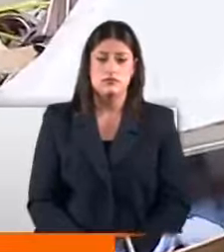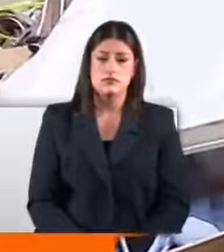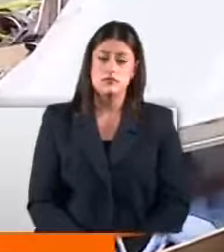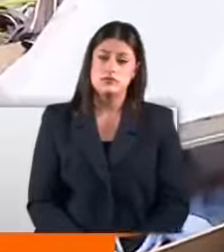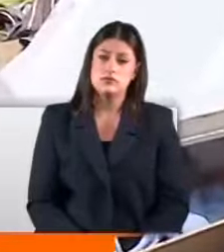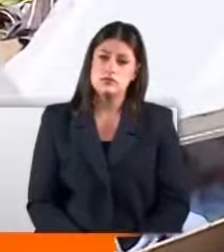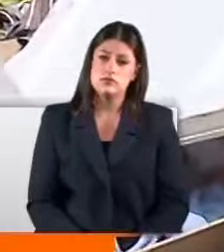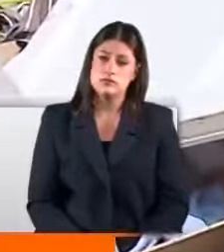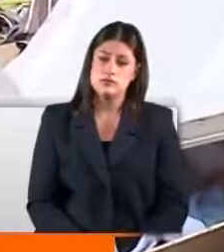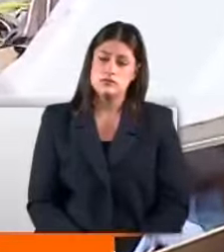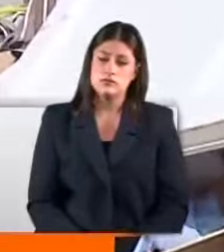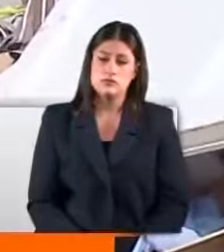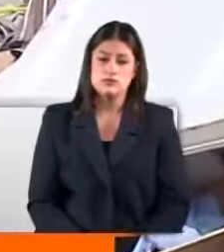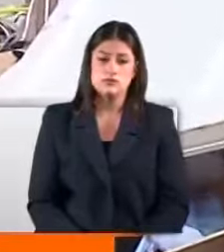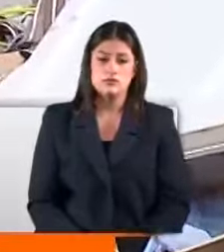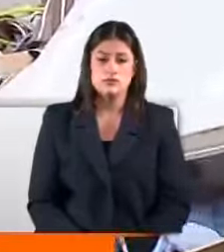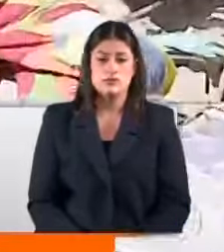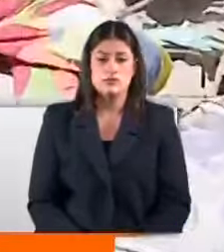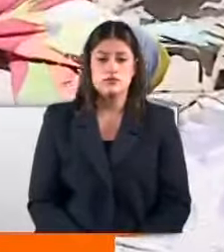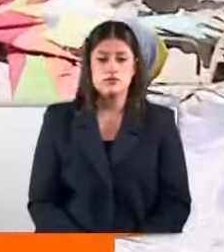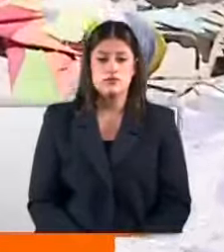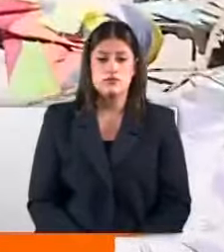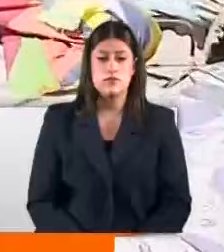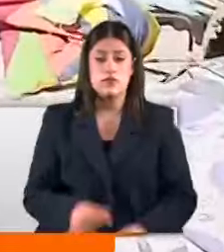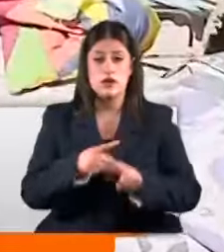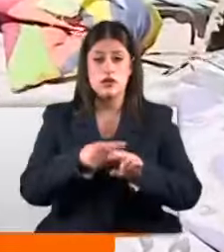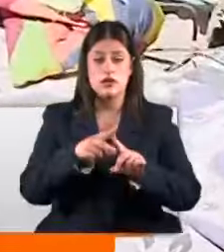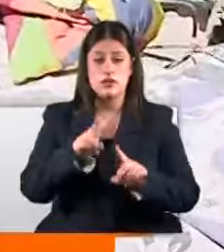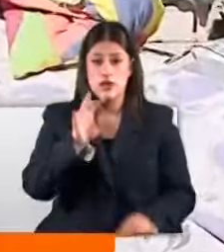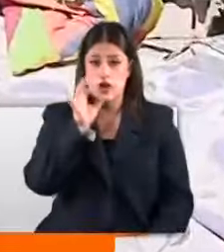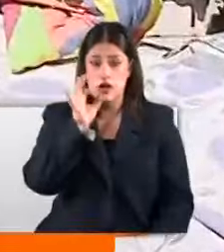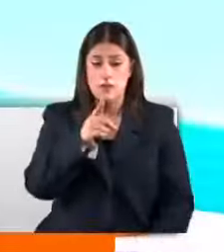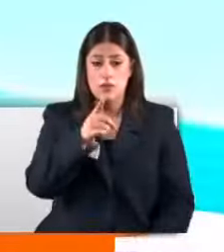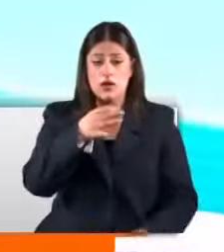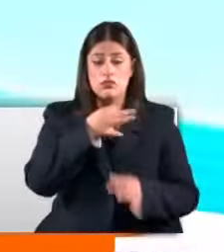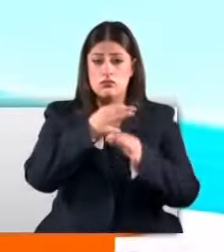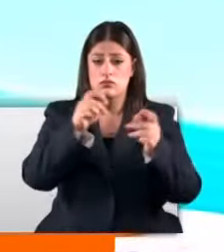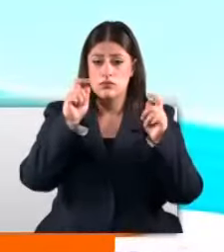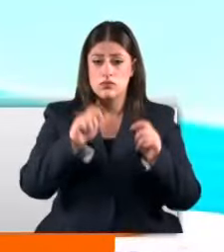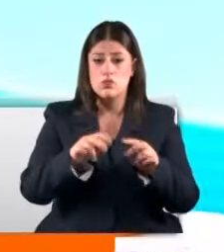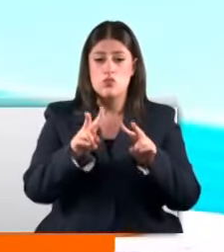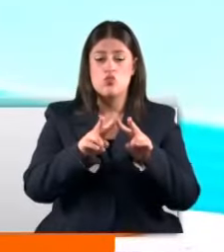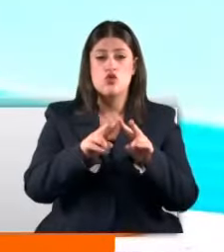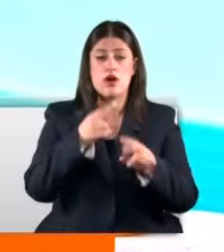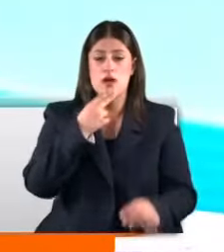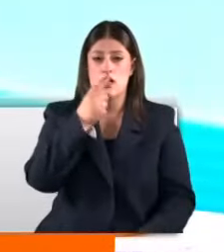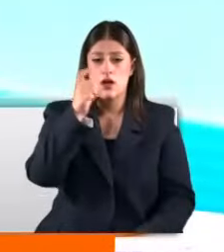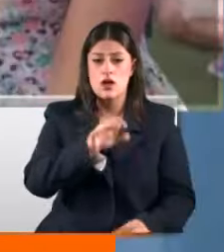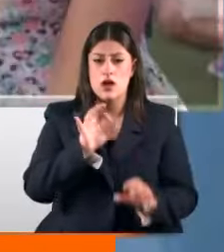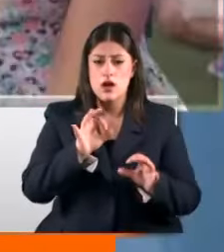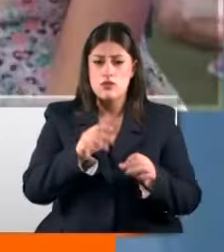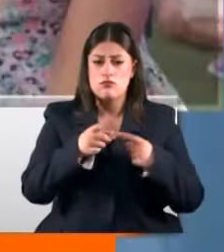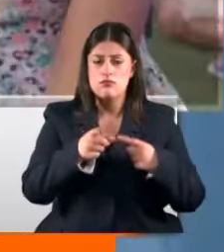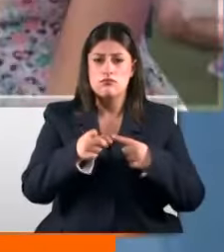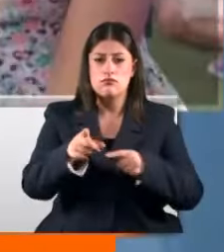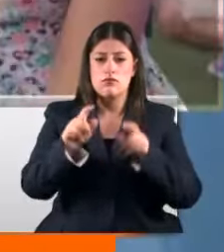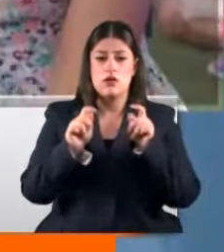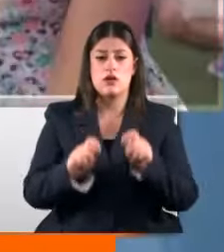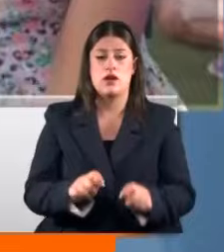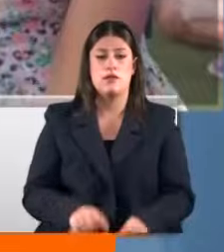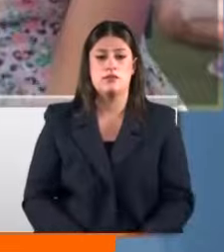3 kız kardeş kaldık. Ne olursunuz. ATV Haber seslerini duyurdu. Müge Anlı adım adım izini takip etti. Allah